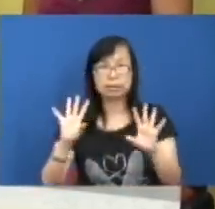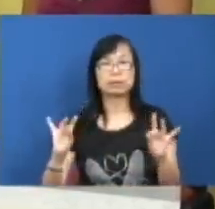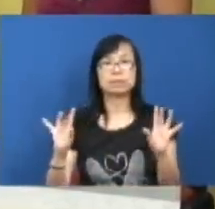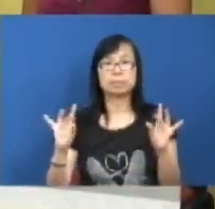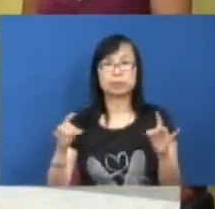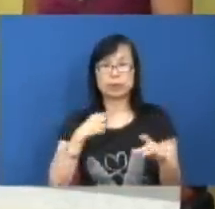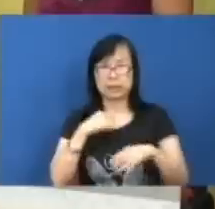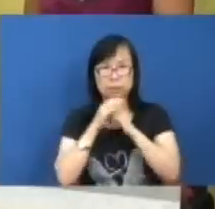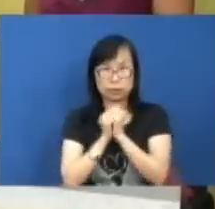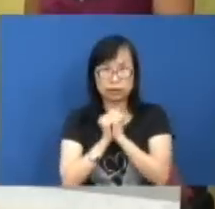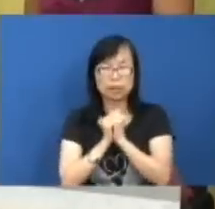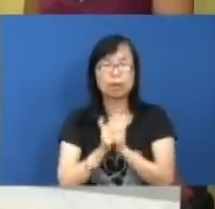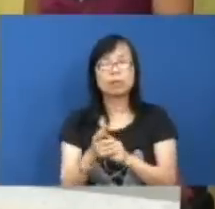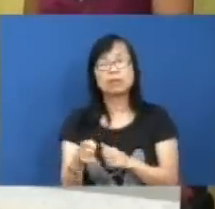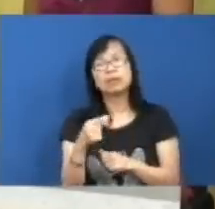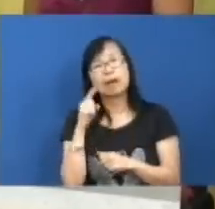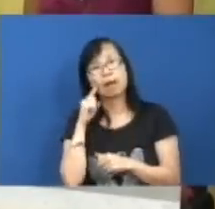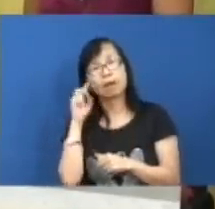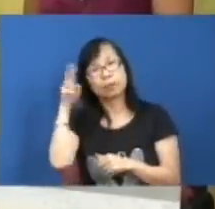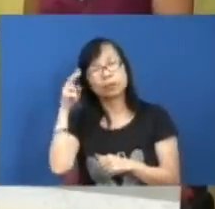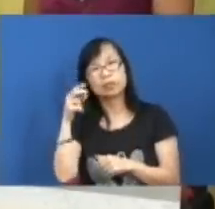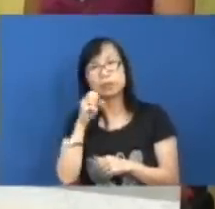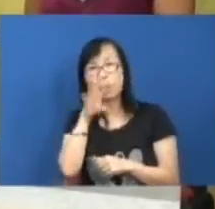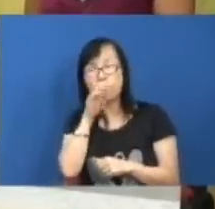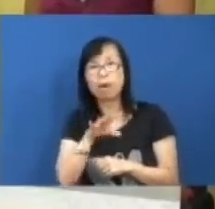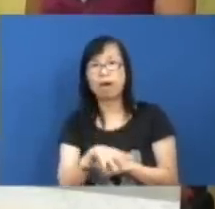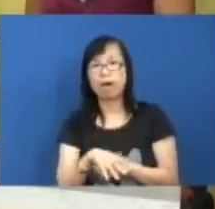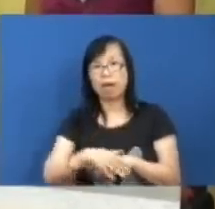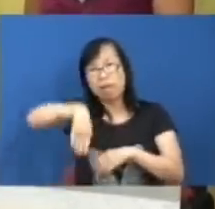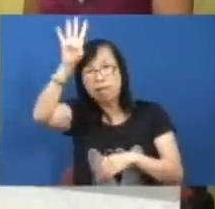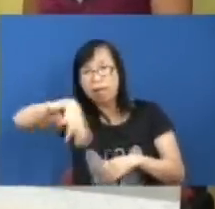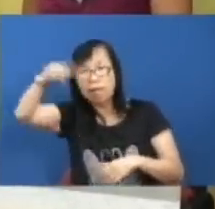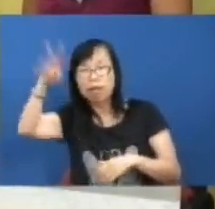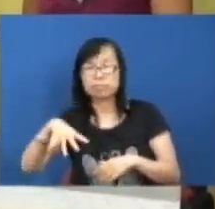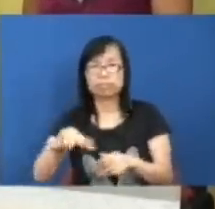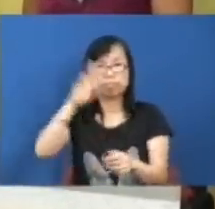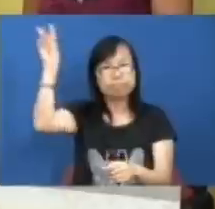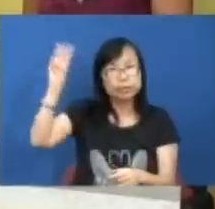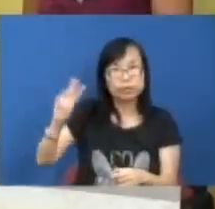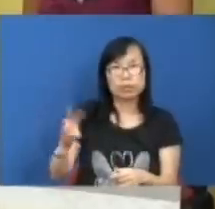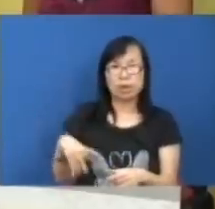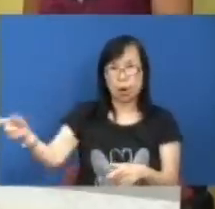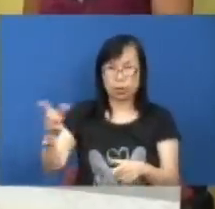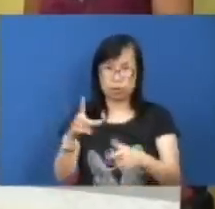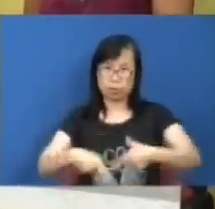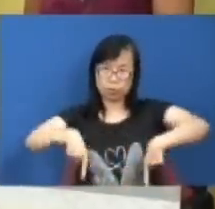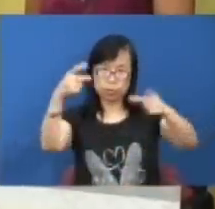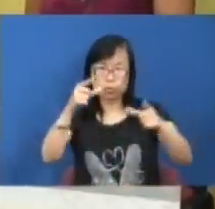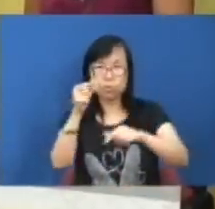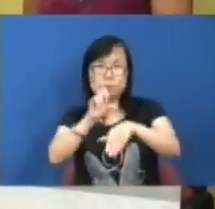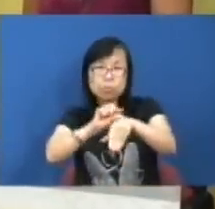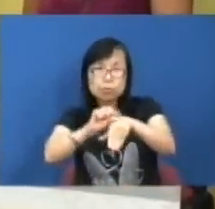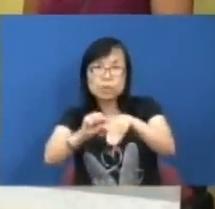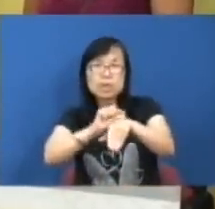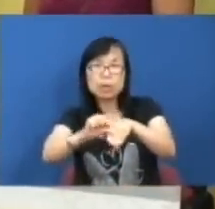個要求啊。咁我哋好多時就話油漆的大敵就是水，因為我們採用樹枝質地的油，萬一個牆